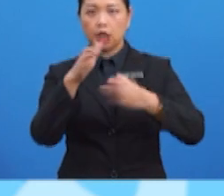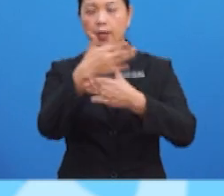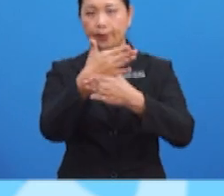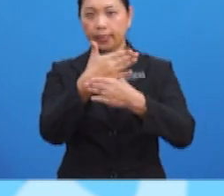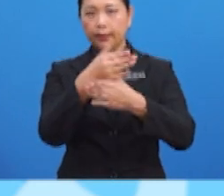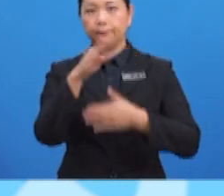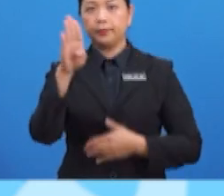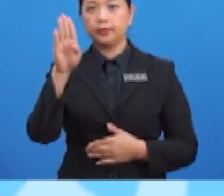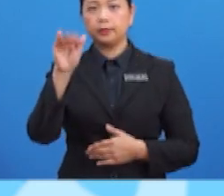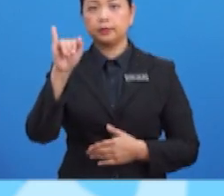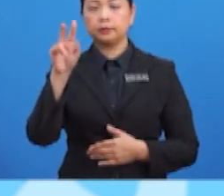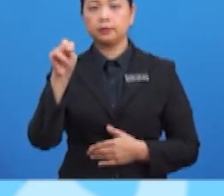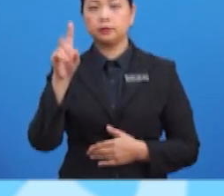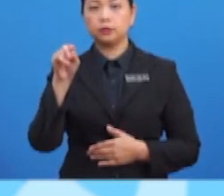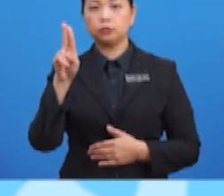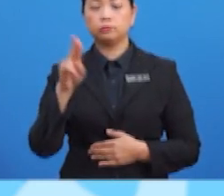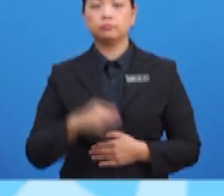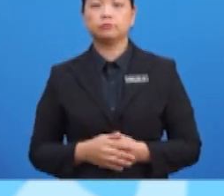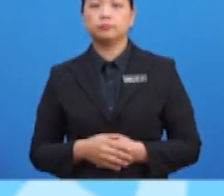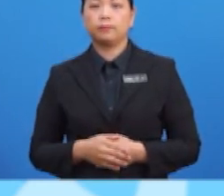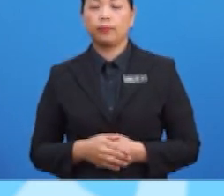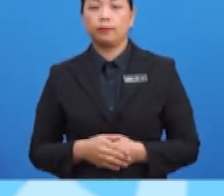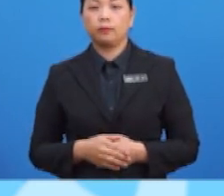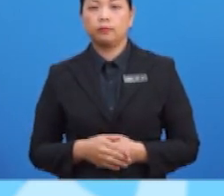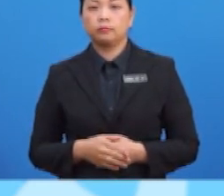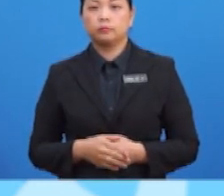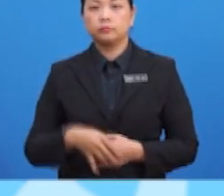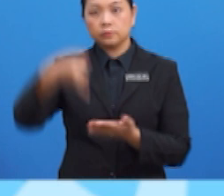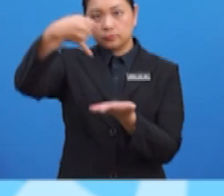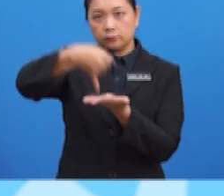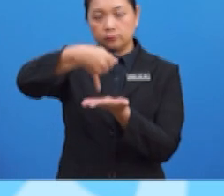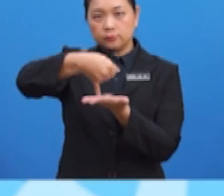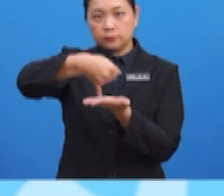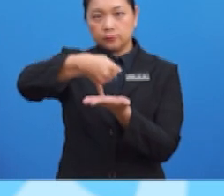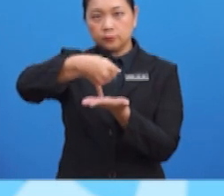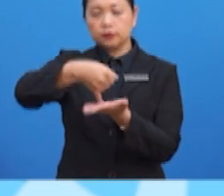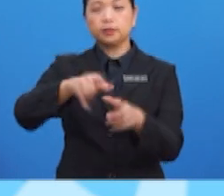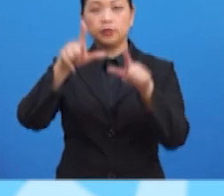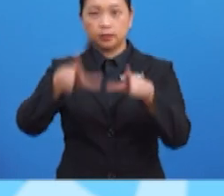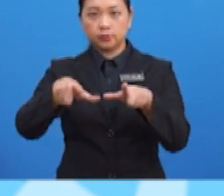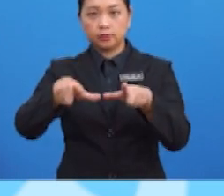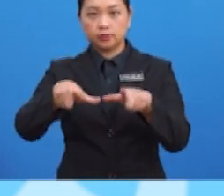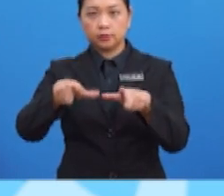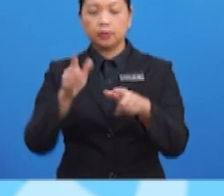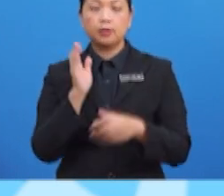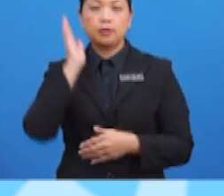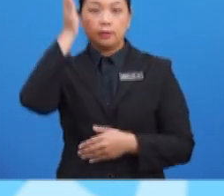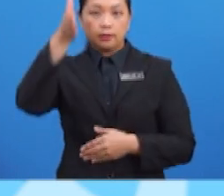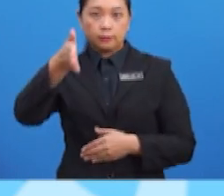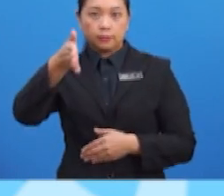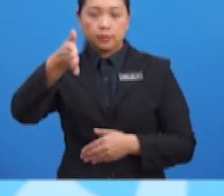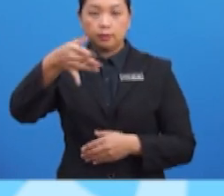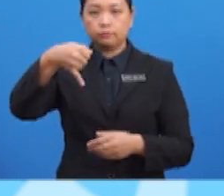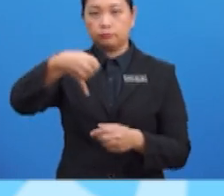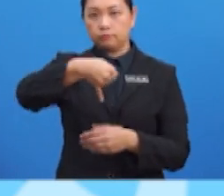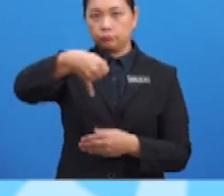bahagian bindu. Mata gerudi yang dipasangkan pada bindu akan turut